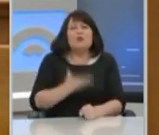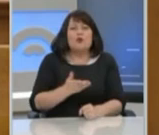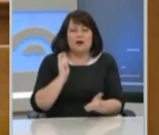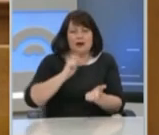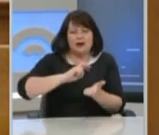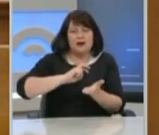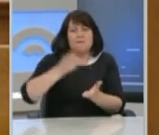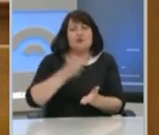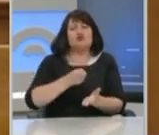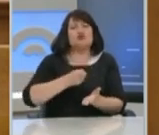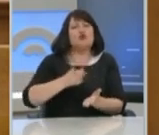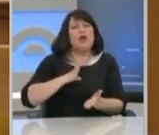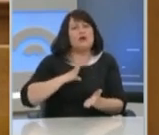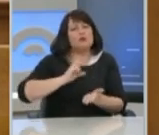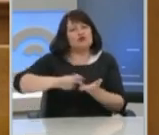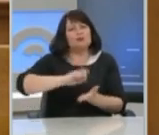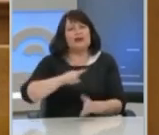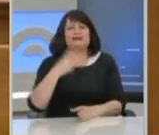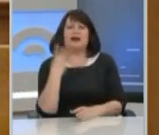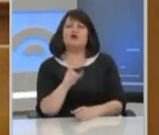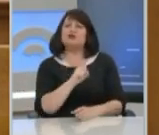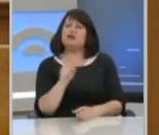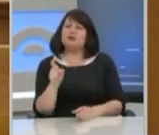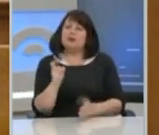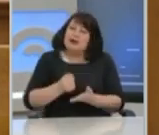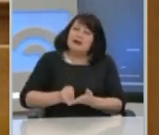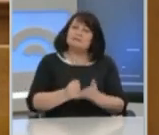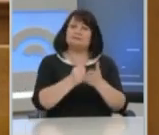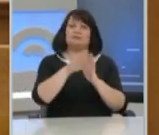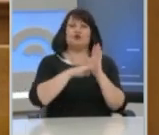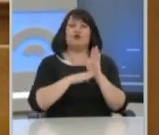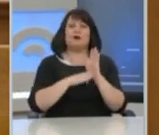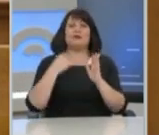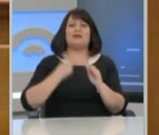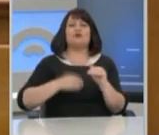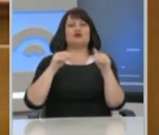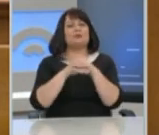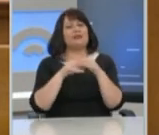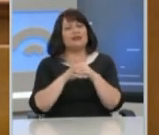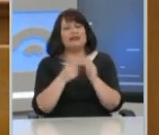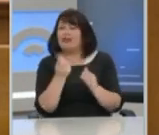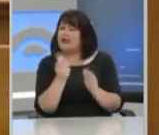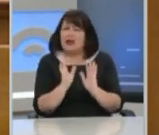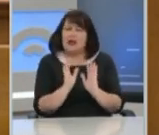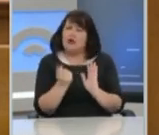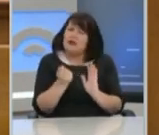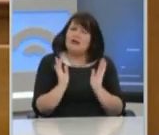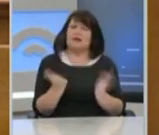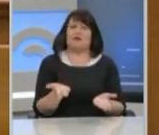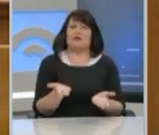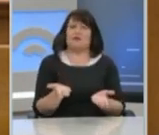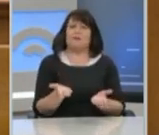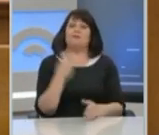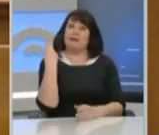είναι μικρό πράγμα. Τα 300 εκατομμύρια για τη στήριξη του προγράμματος δημοσίων επενδύσεων δεν είναι μικρό πράγμα.